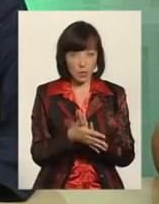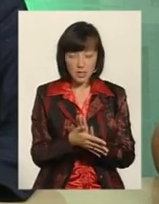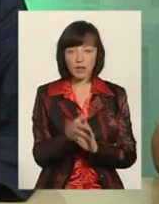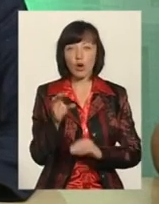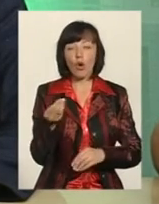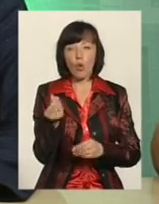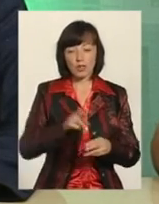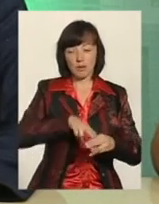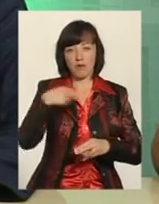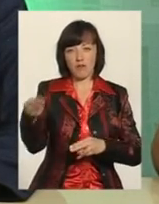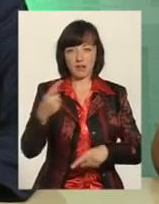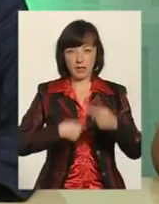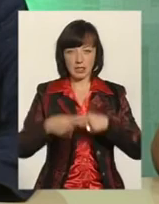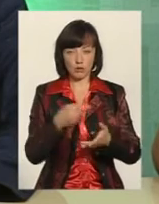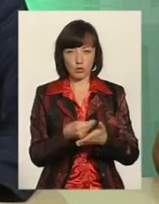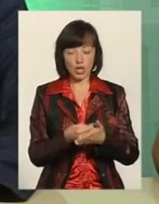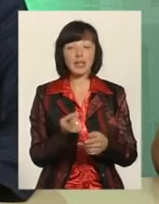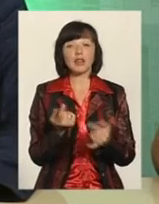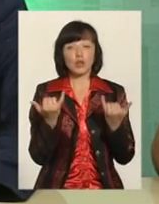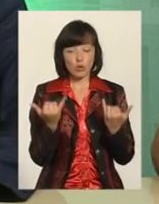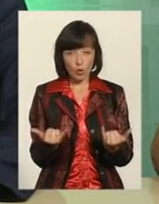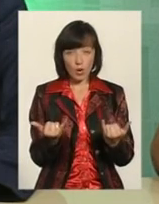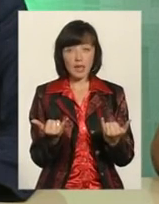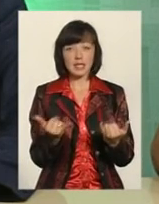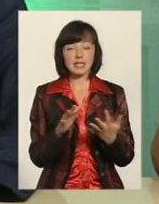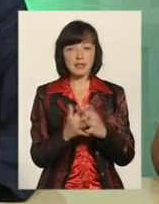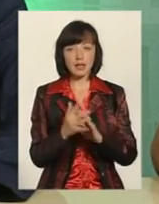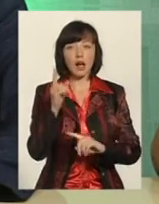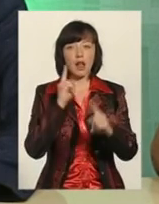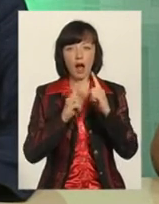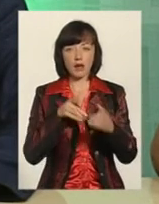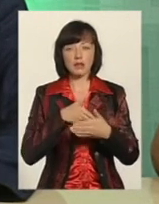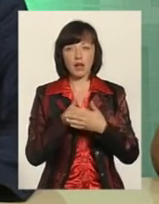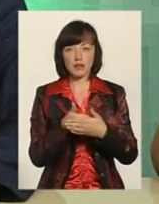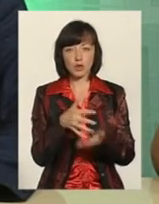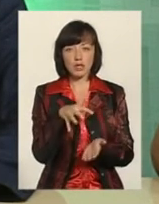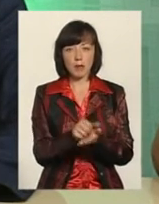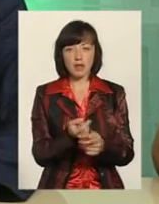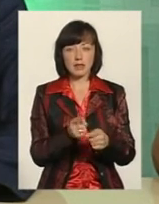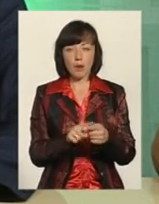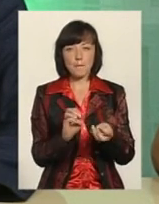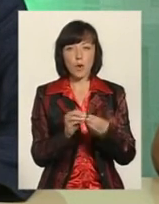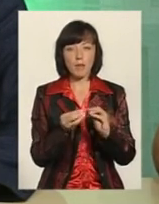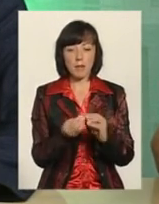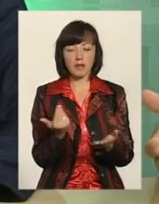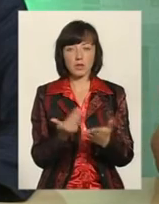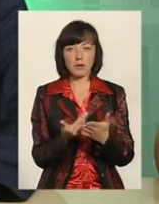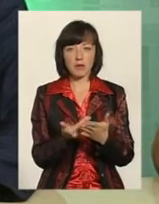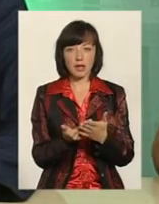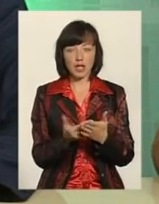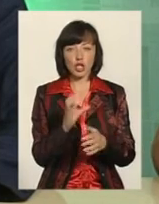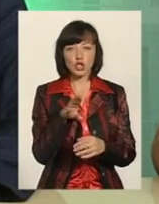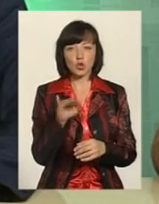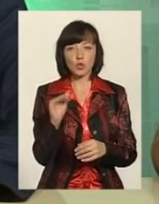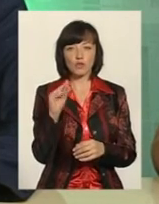були повернуті назад в бюджети. Тому сьогодні сільські ради активно займаються цією проблематикою. Наприклад, Ступченецька